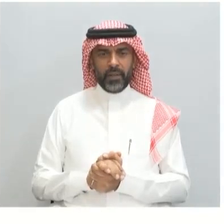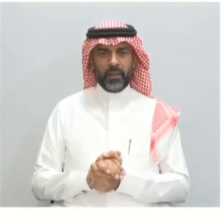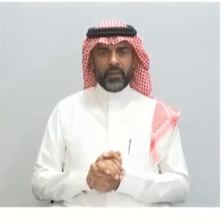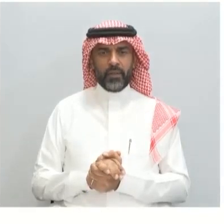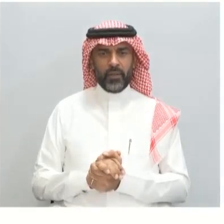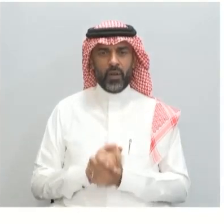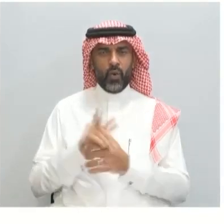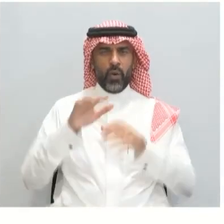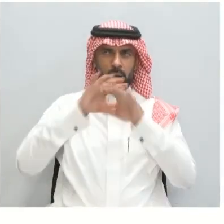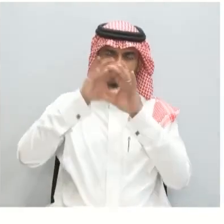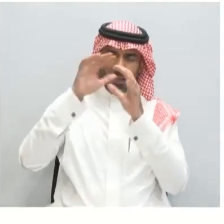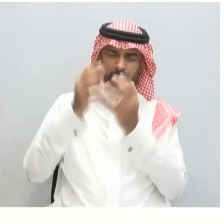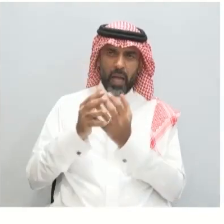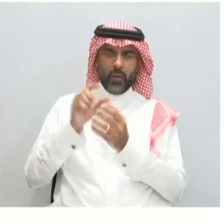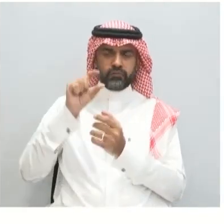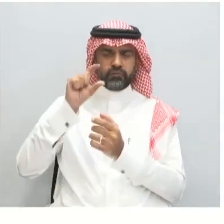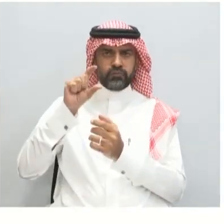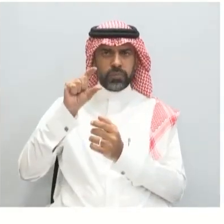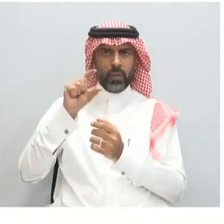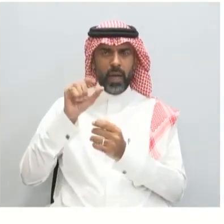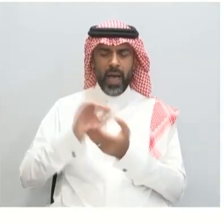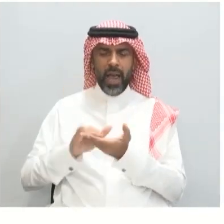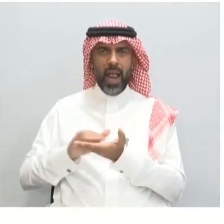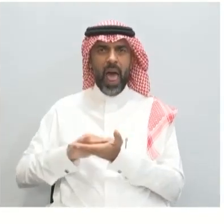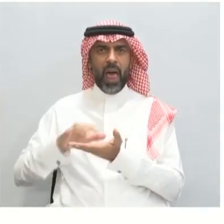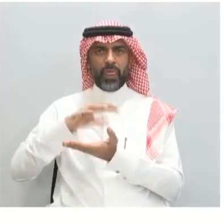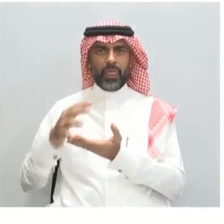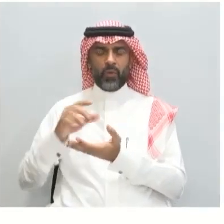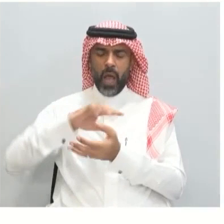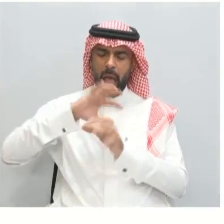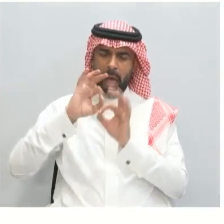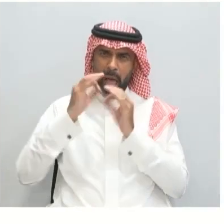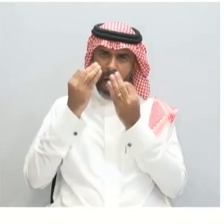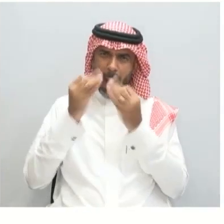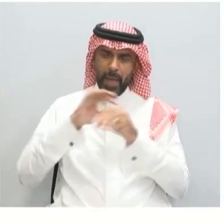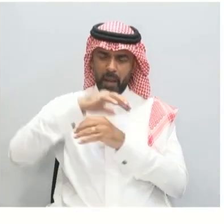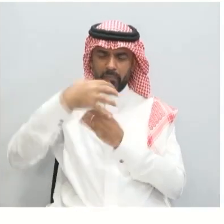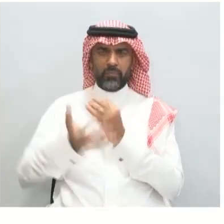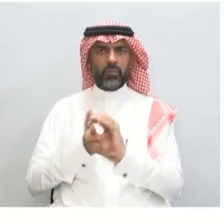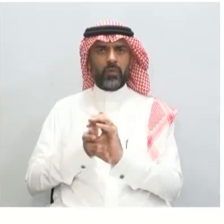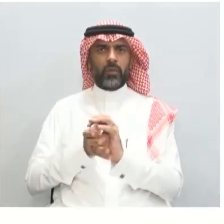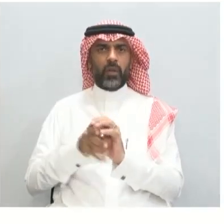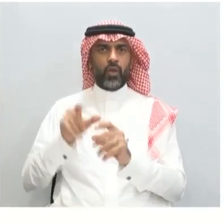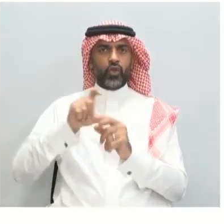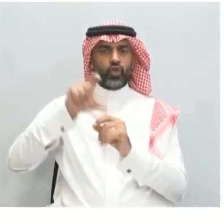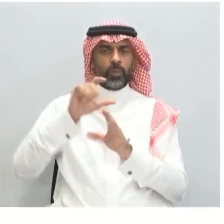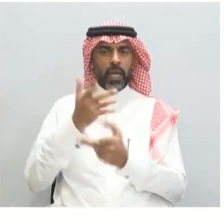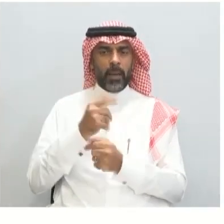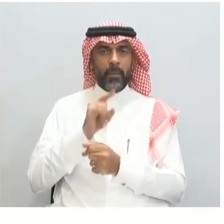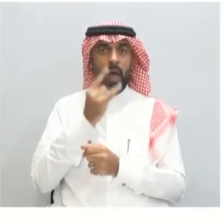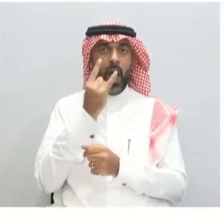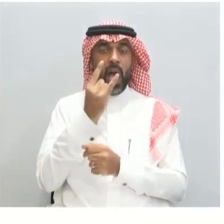الممتازين هو غطاء سميك يحيط بالكره الارضيه من جميع الاتجاهات ويبلغ سمكه 100 الا